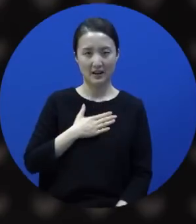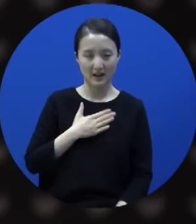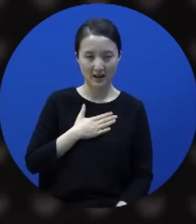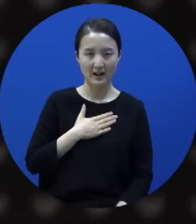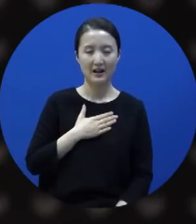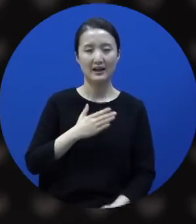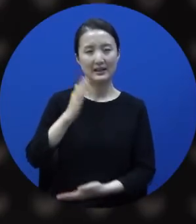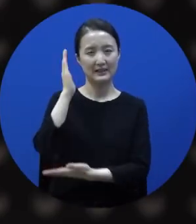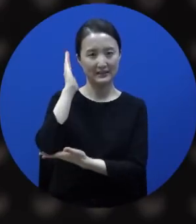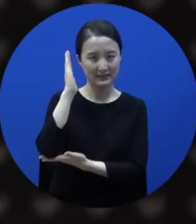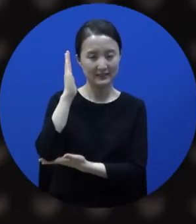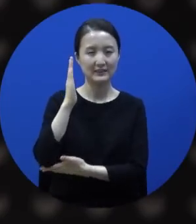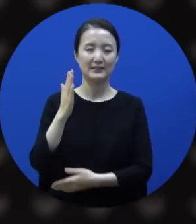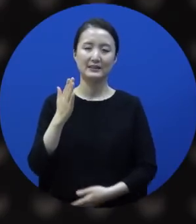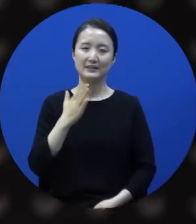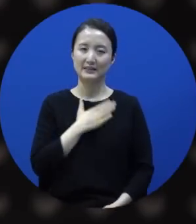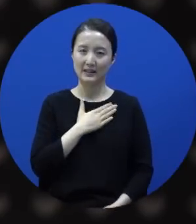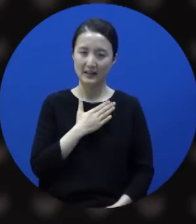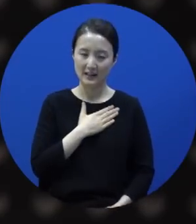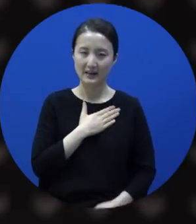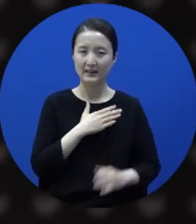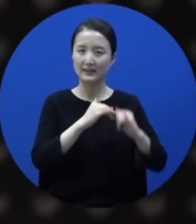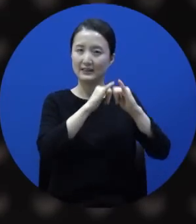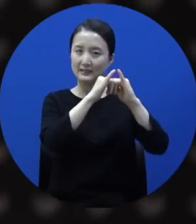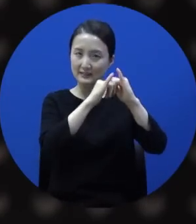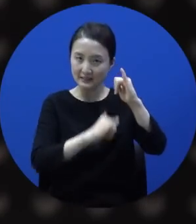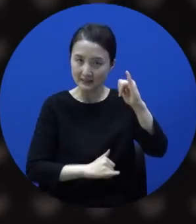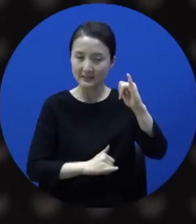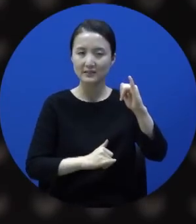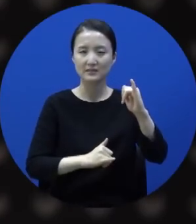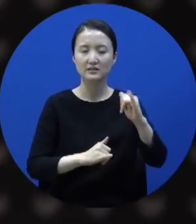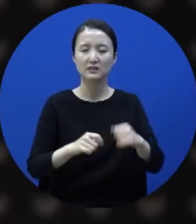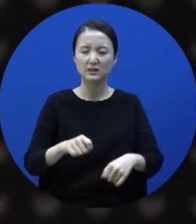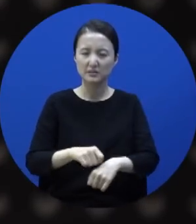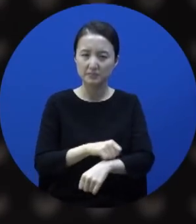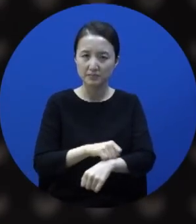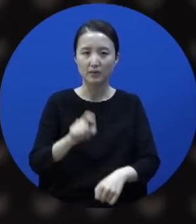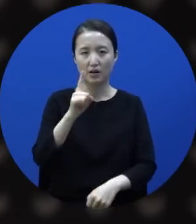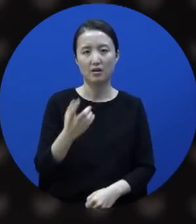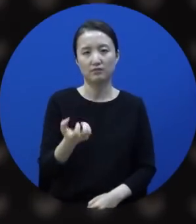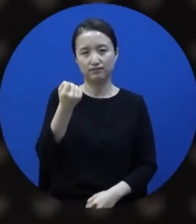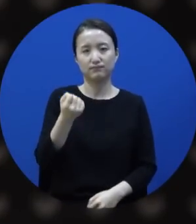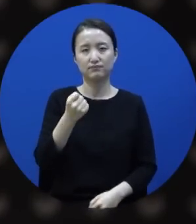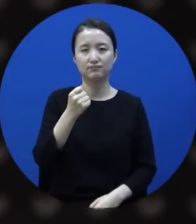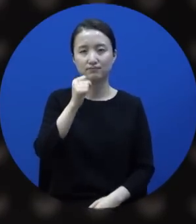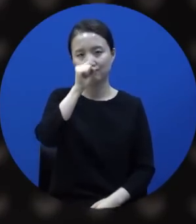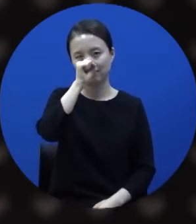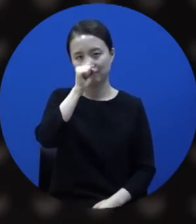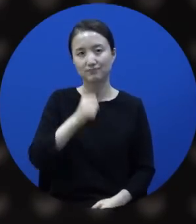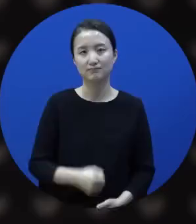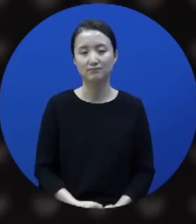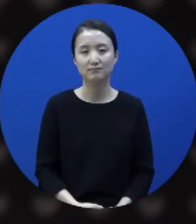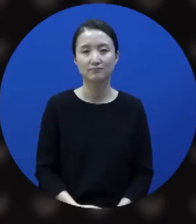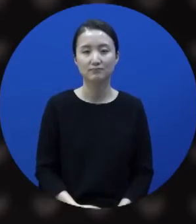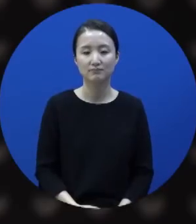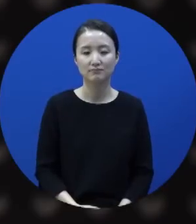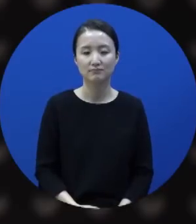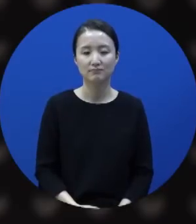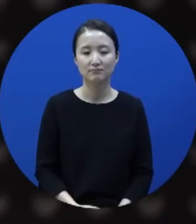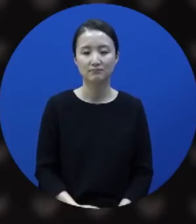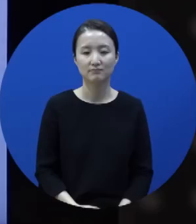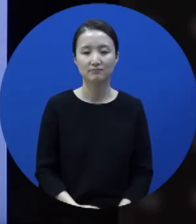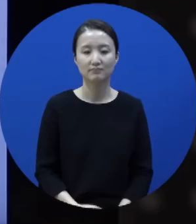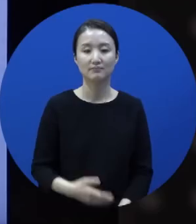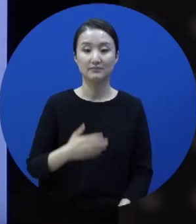나만의 특별한 이름, 그리고 나만의 특별한 스토리라는 건데요. 저는 친절한 세인씨라는 그런 닉네임을